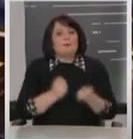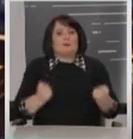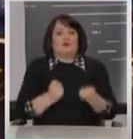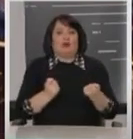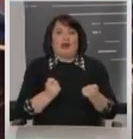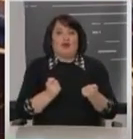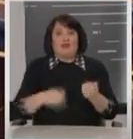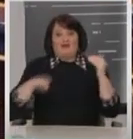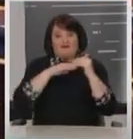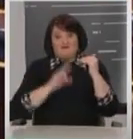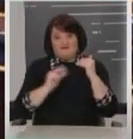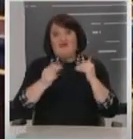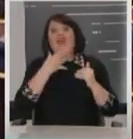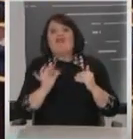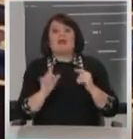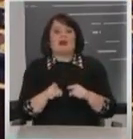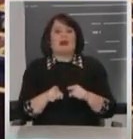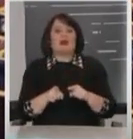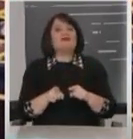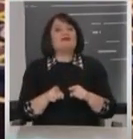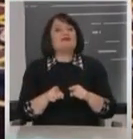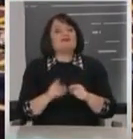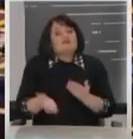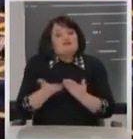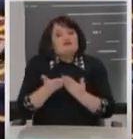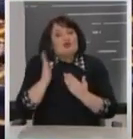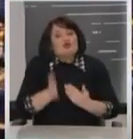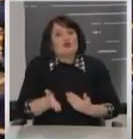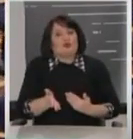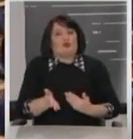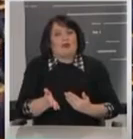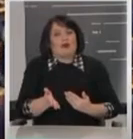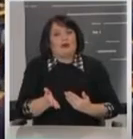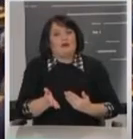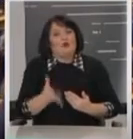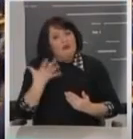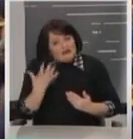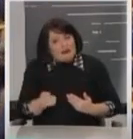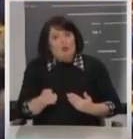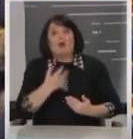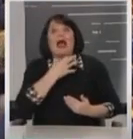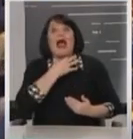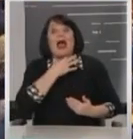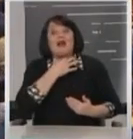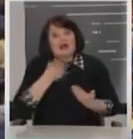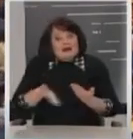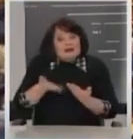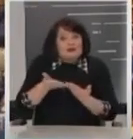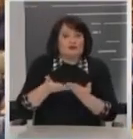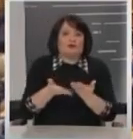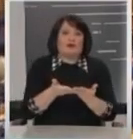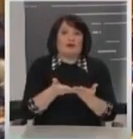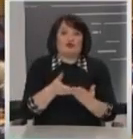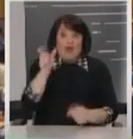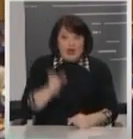ίσες ευκαιρίες και να ενισχύσουμε με ό,τι δυνατότητα μας παρέχεται στα σημερινά πλαίσια αυτούς που το έχουν περισσότερο ανάγκη.